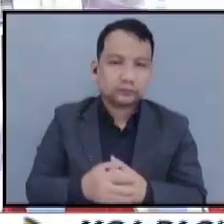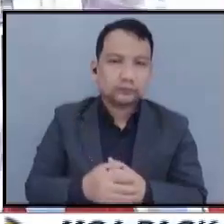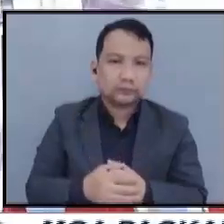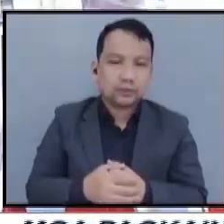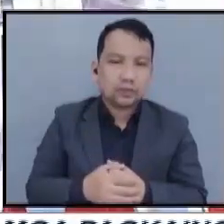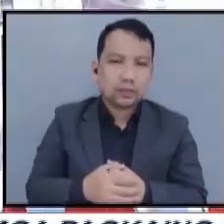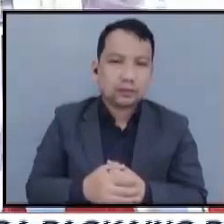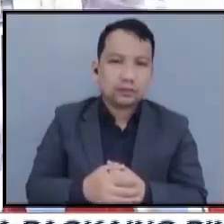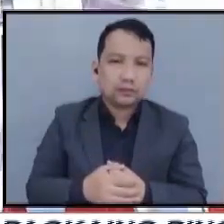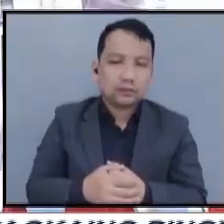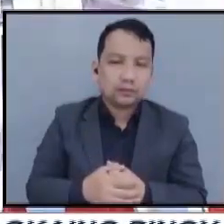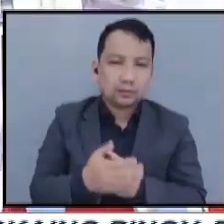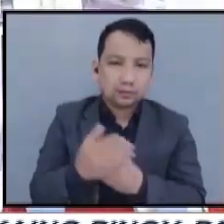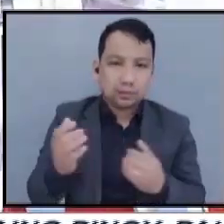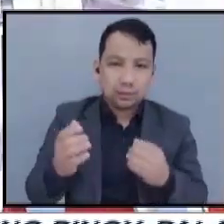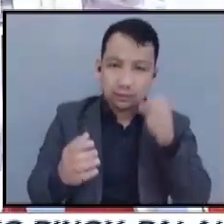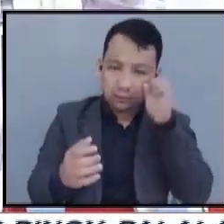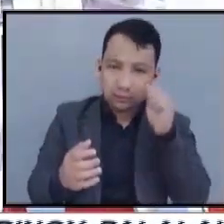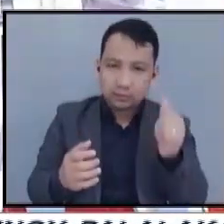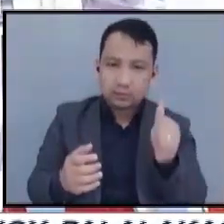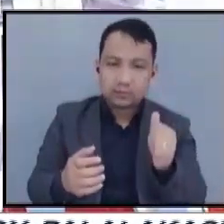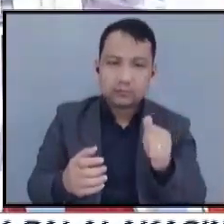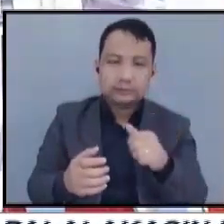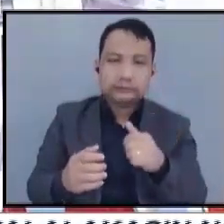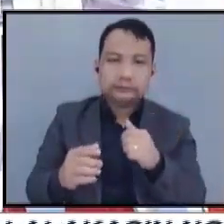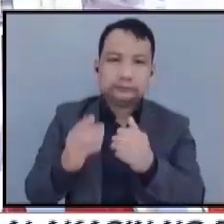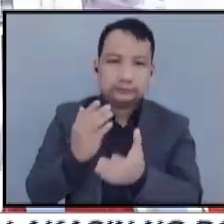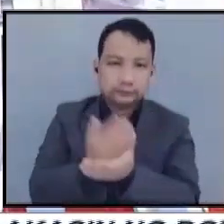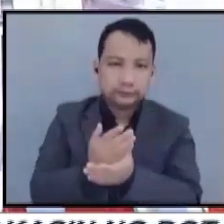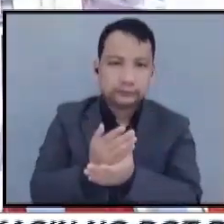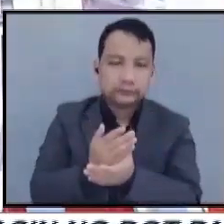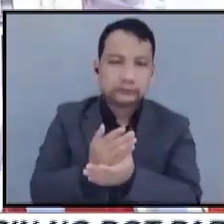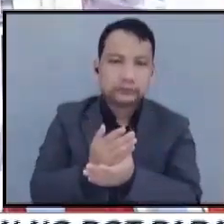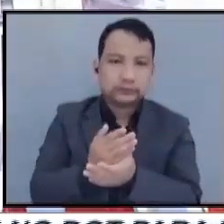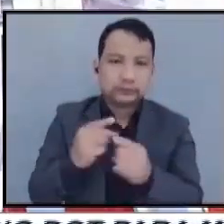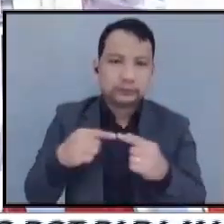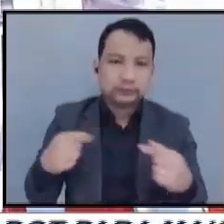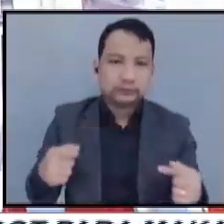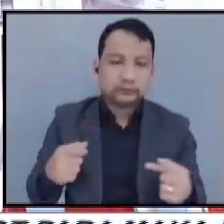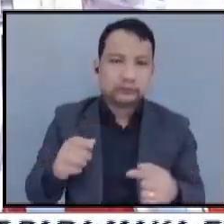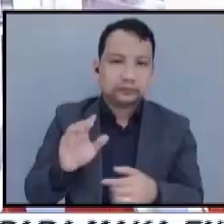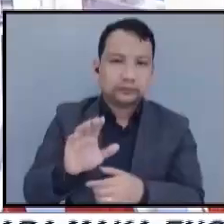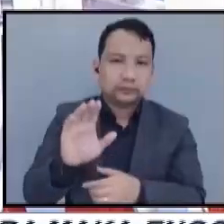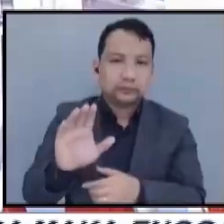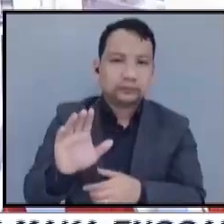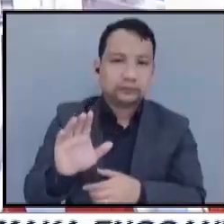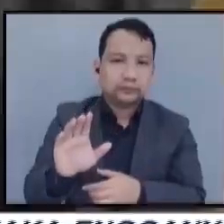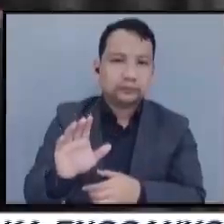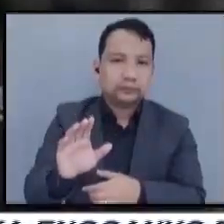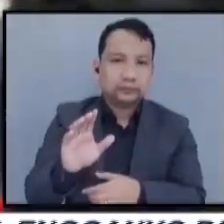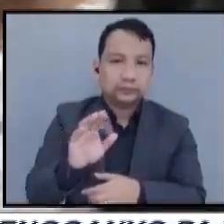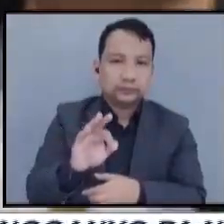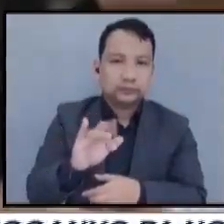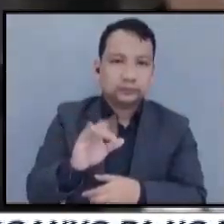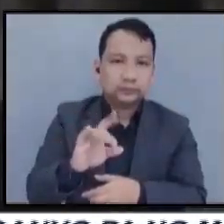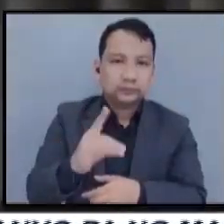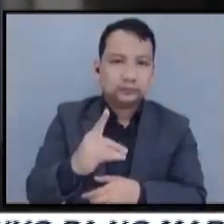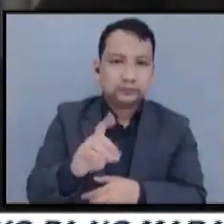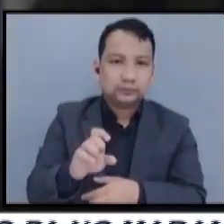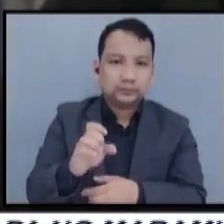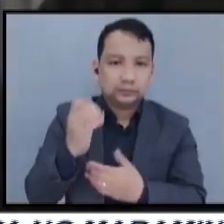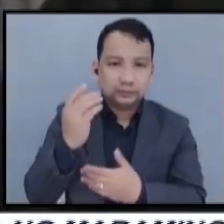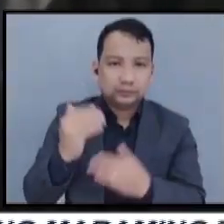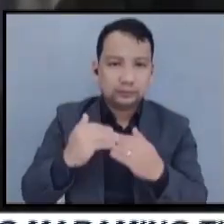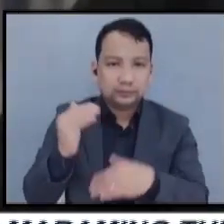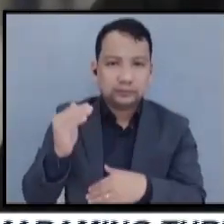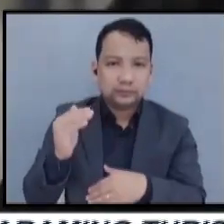Elijah alejo time out muna sa Contra Vi the Roll sa upcoming movie na field trip sa story con upcoming